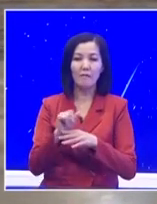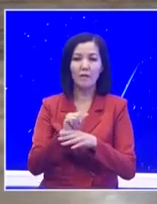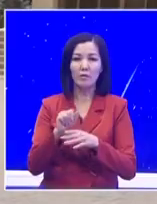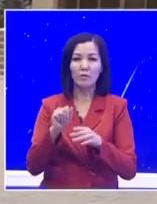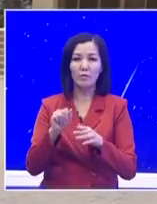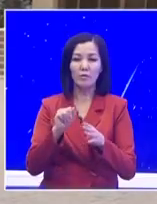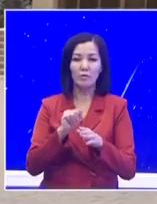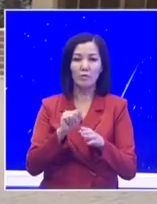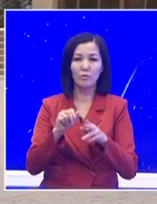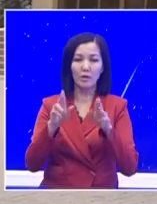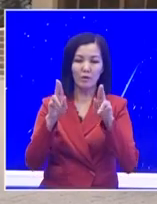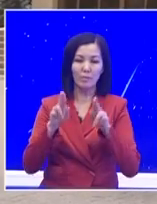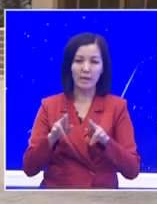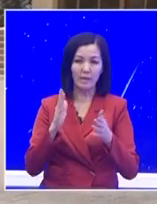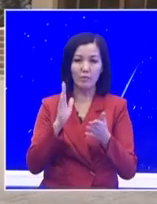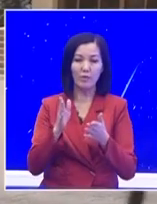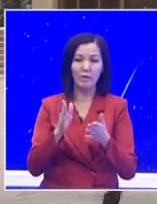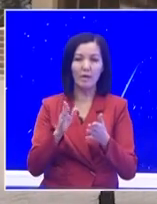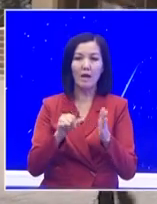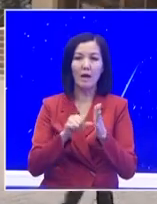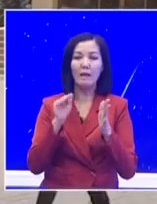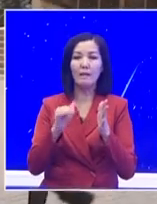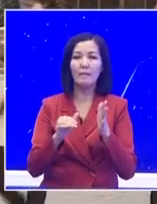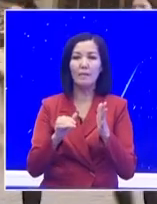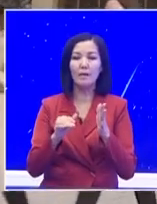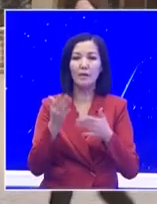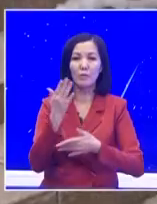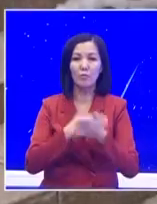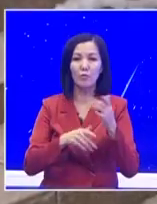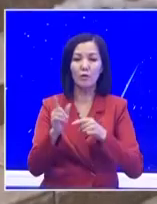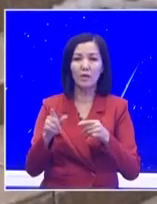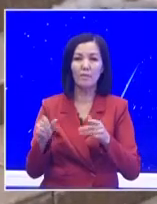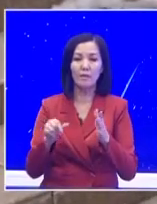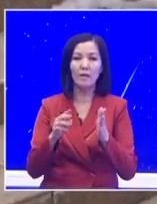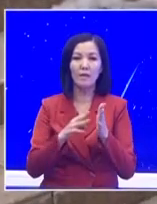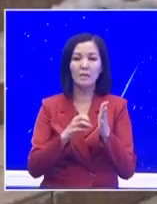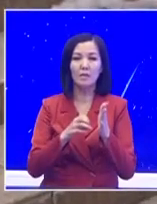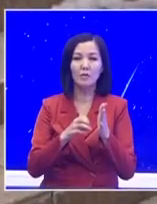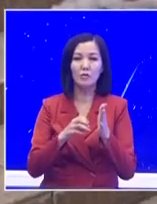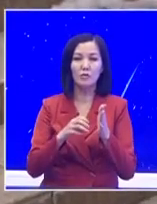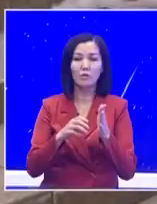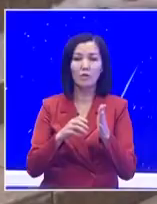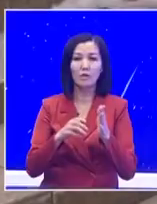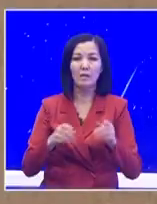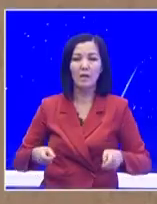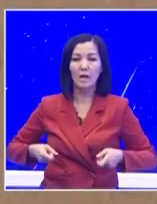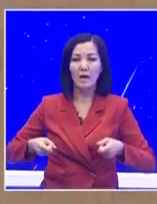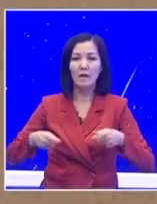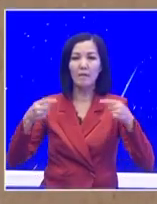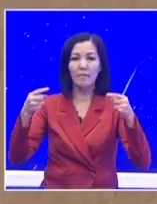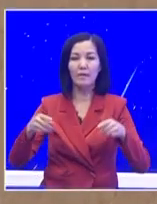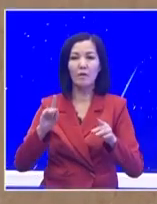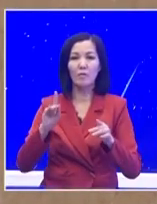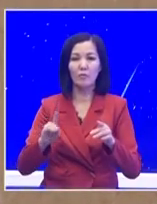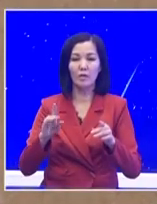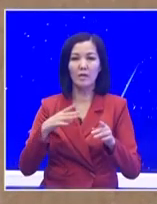боламыз. Айта кетейік, облыс орталығында 6000-нан аса мүгедек бар. Оның 800-ге жуығы арбаға танылған. Олар қала әкімдігі ретте